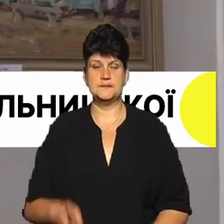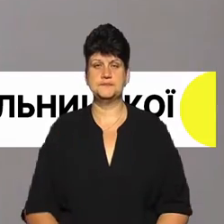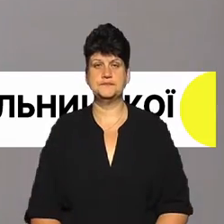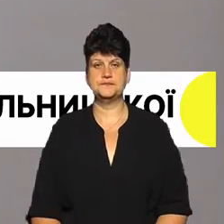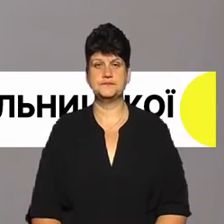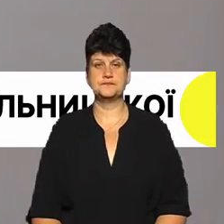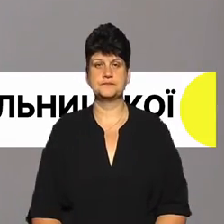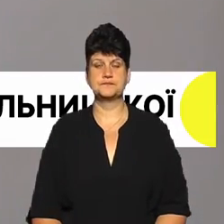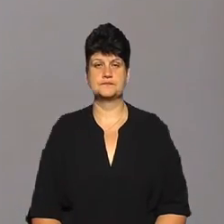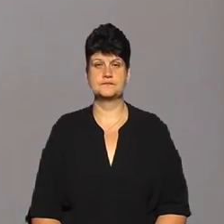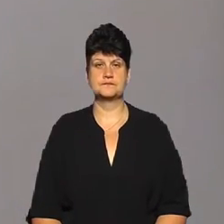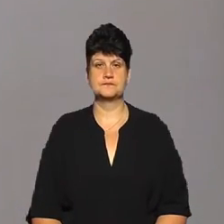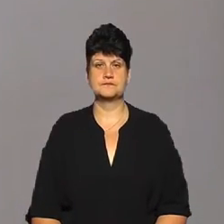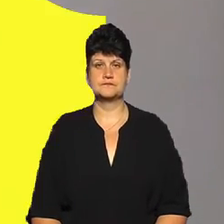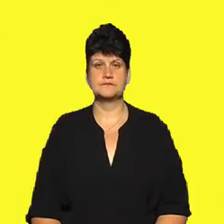на Суспільному.